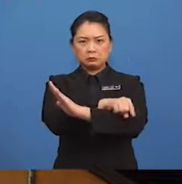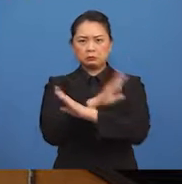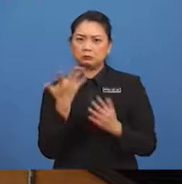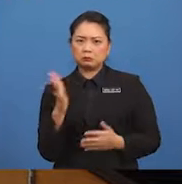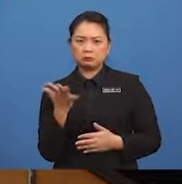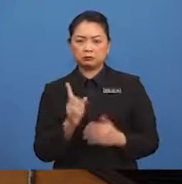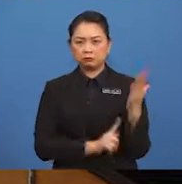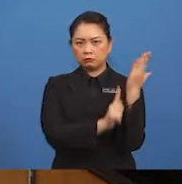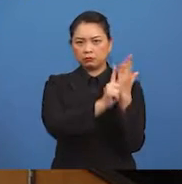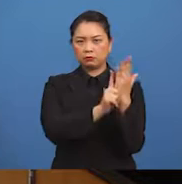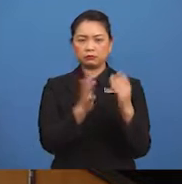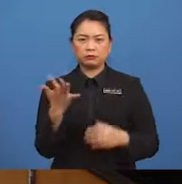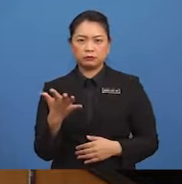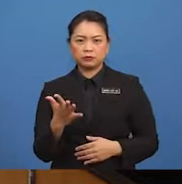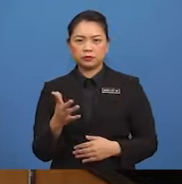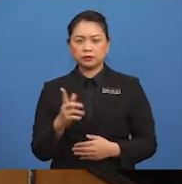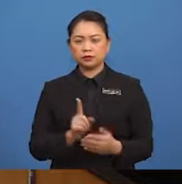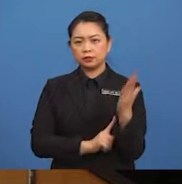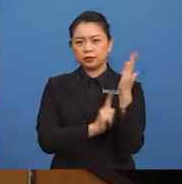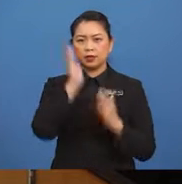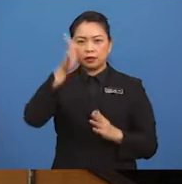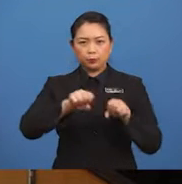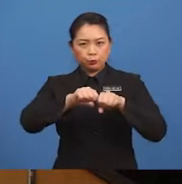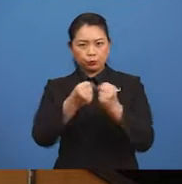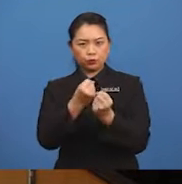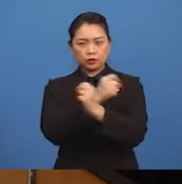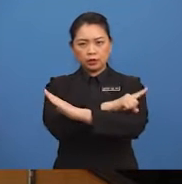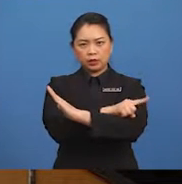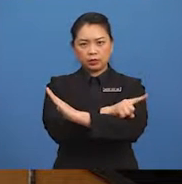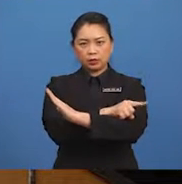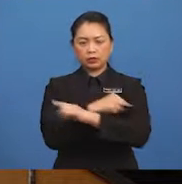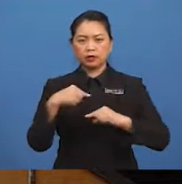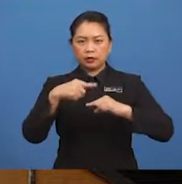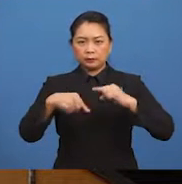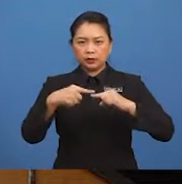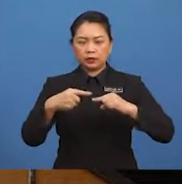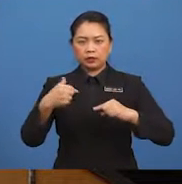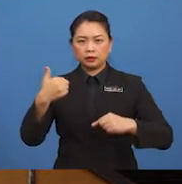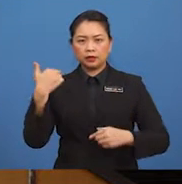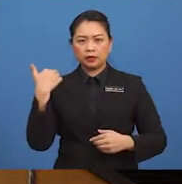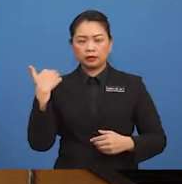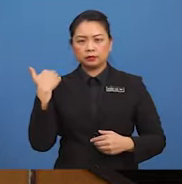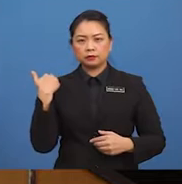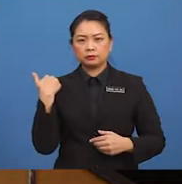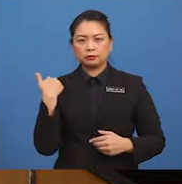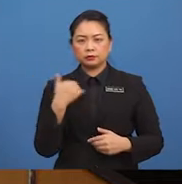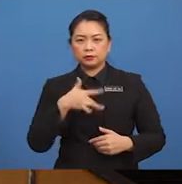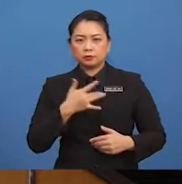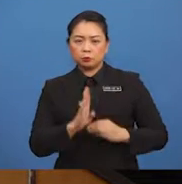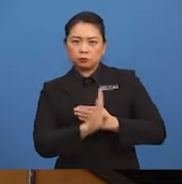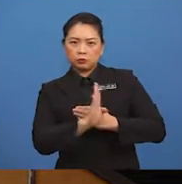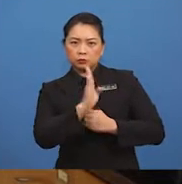ekor? Cicak akan memutuskan ekornya apabila berada dalam keadaan